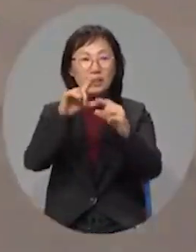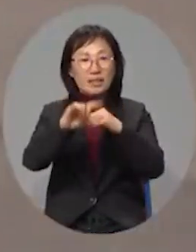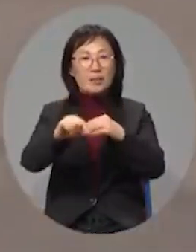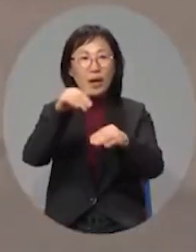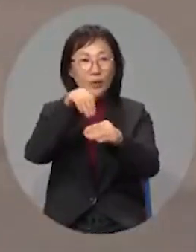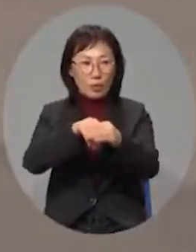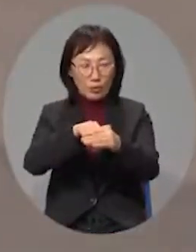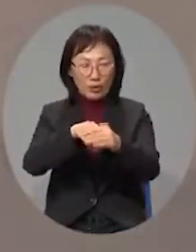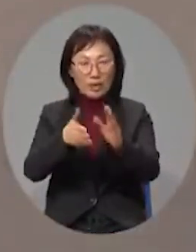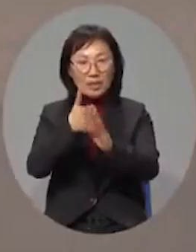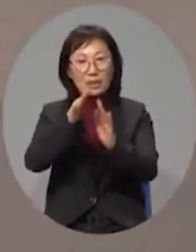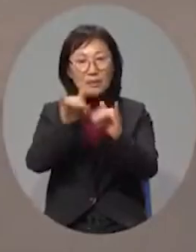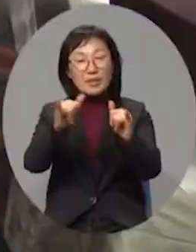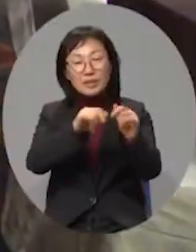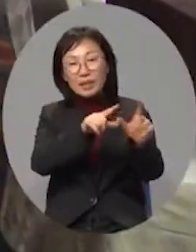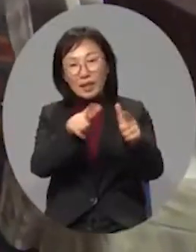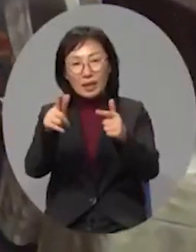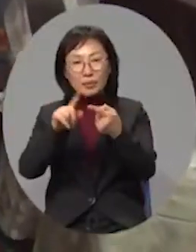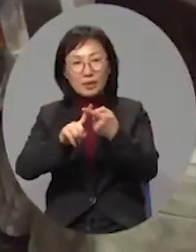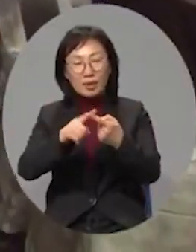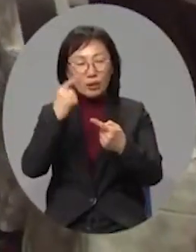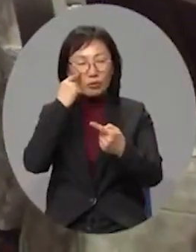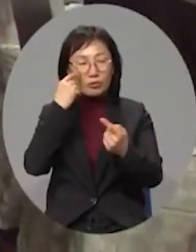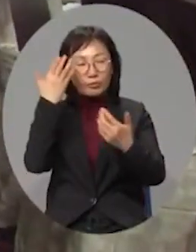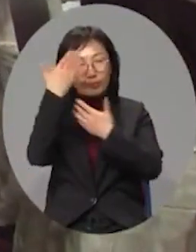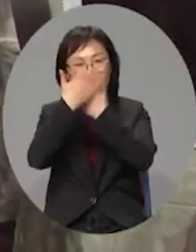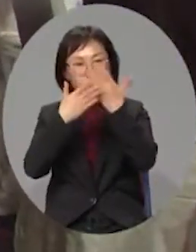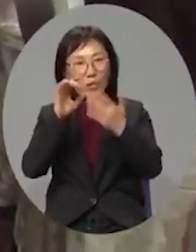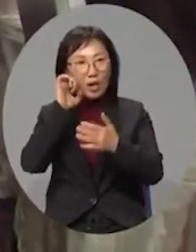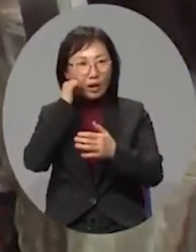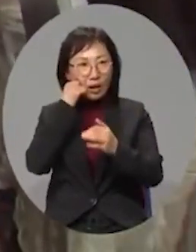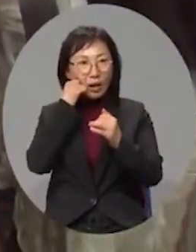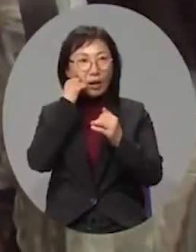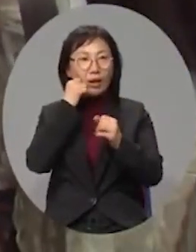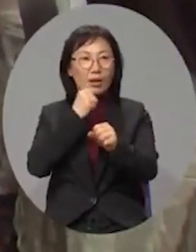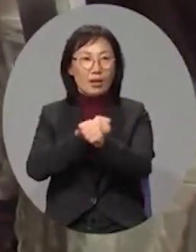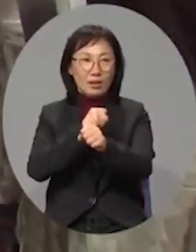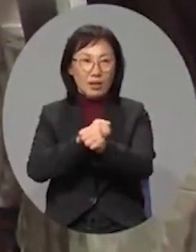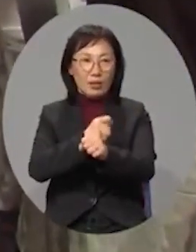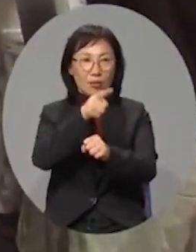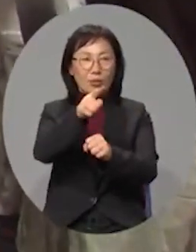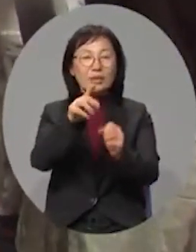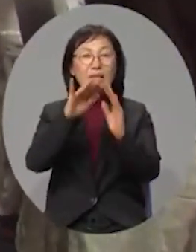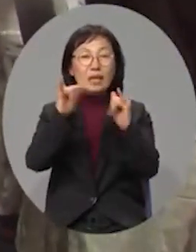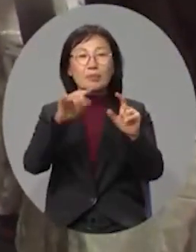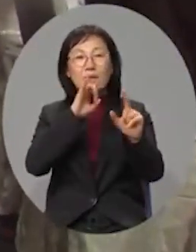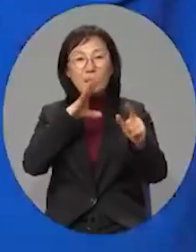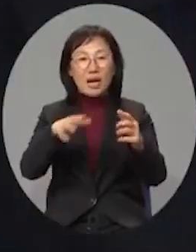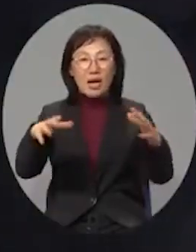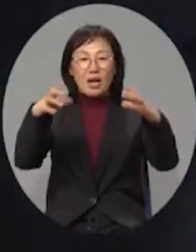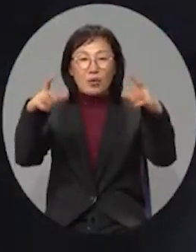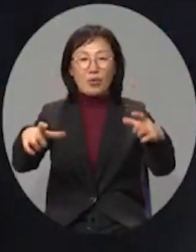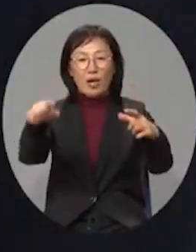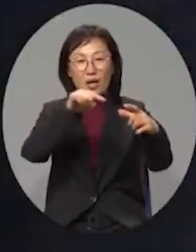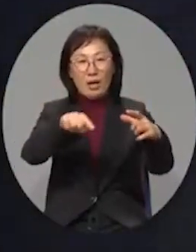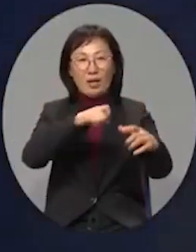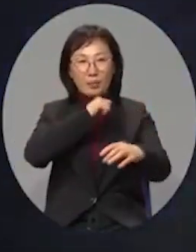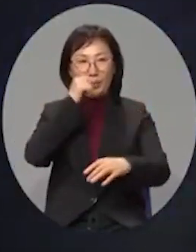어렵게 하고 유권자 눈치는 보지 않는 그들만의 리그가 되고 있습니다. MBC 뉴스 김하연입니다.